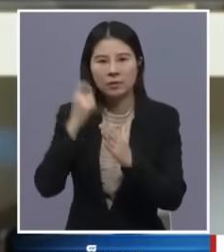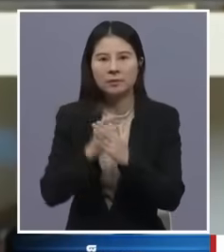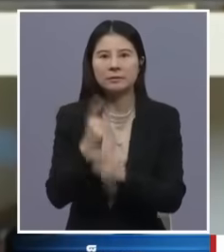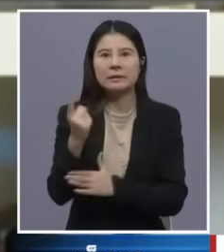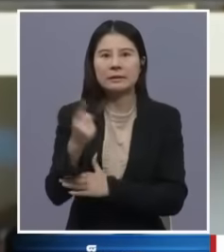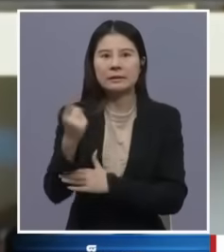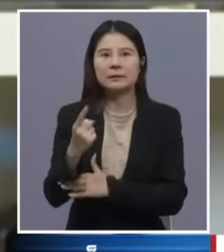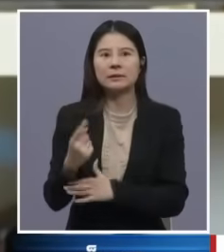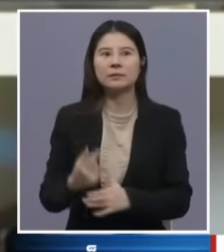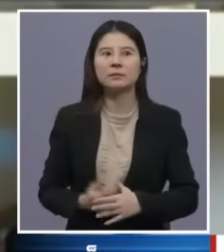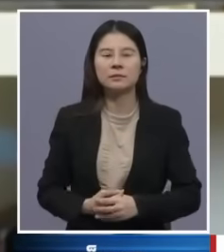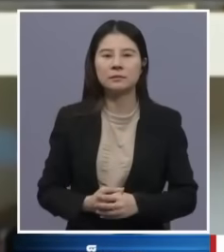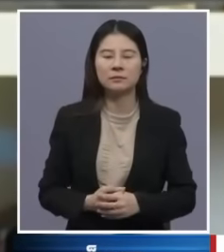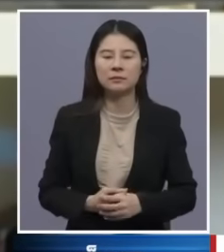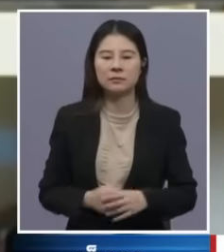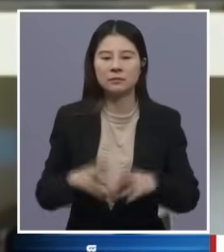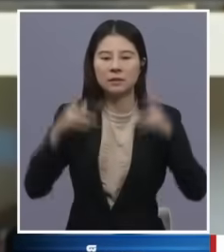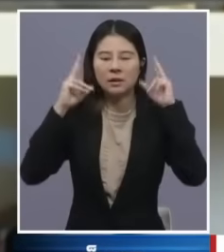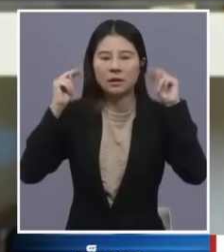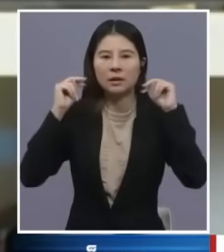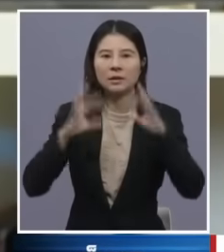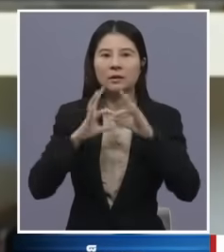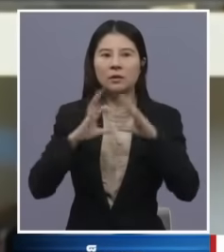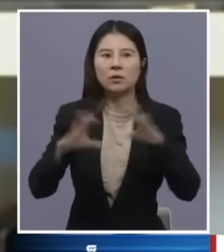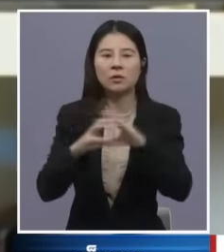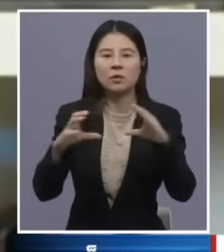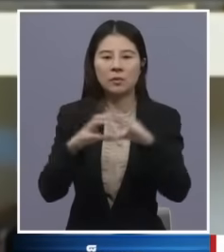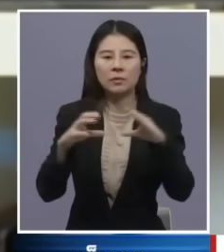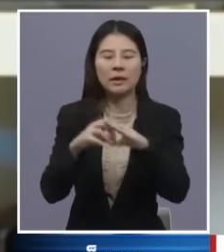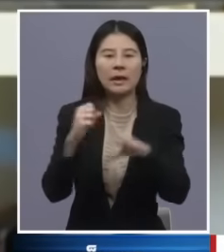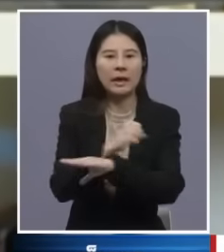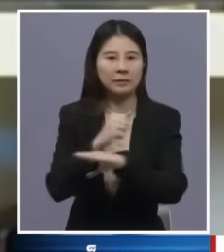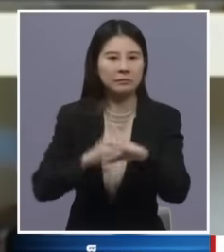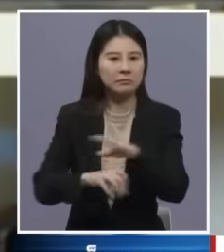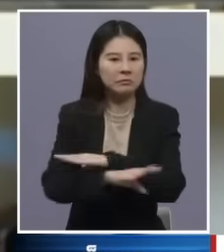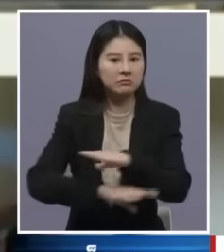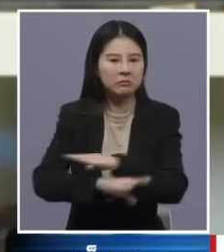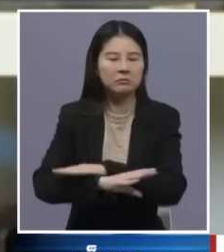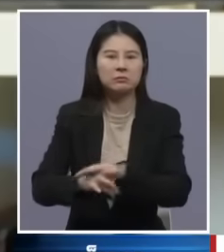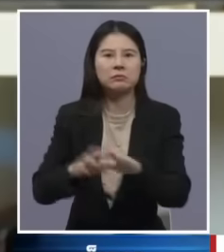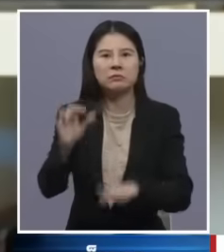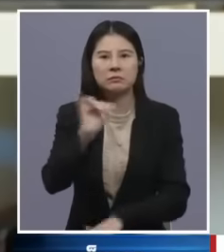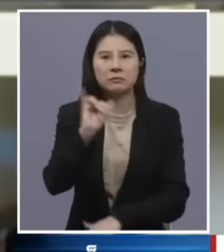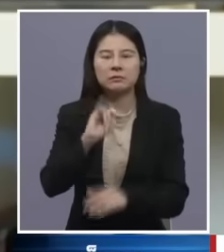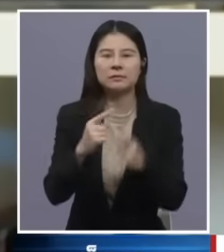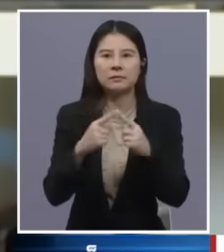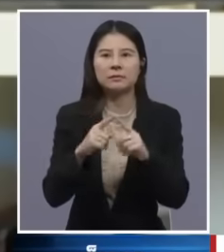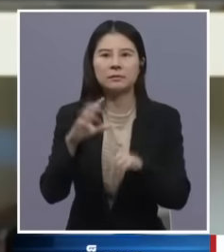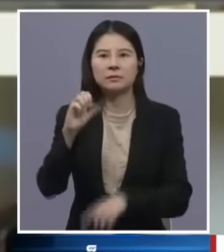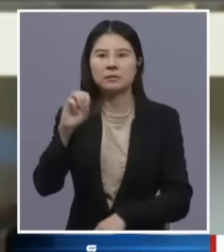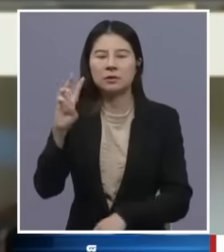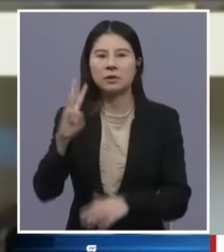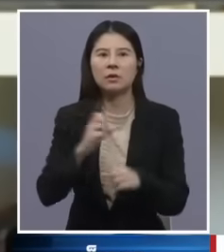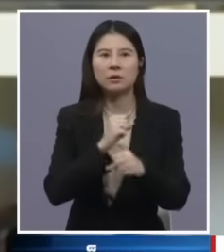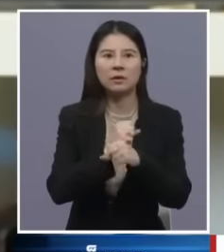ริงและนายกเศรษฐาก็ไม่มีฐานการเมืองเลยแต่การเปลี่ยนแปลงครั้งใหญ่น่าจะเกิดขึ้นหลังจากสว.หมดว